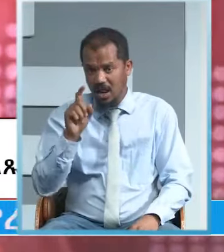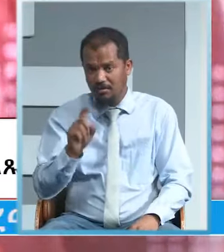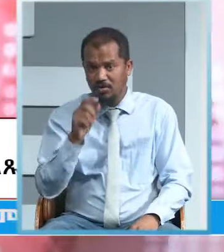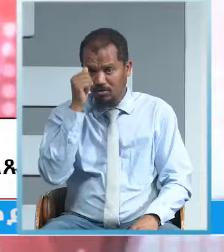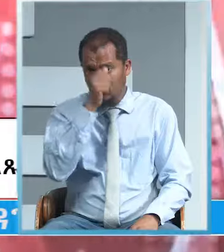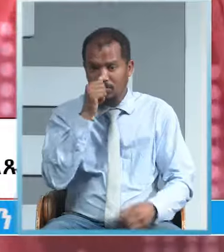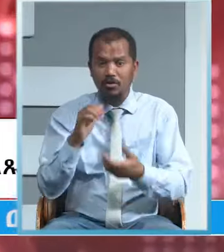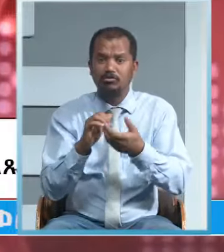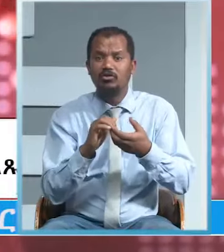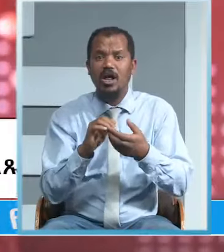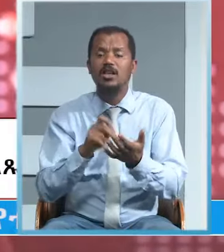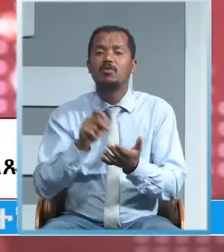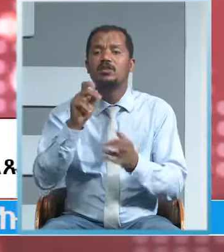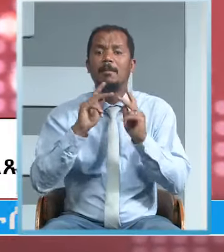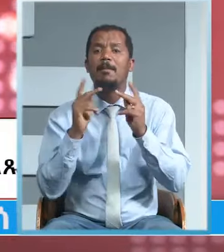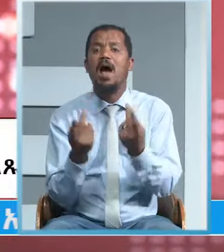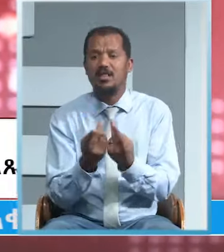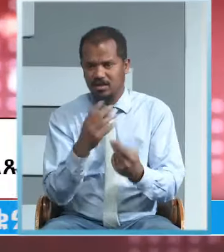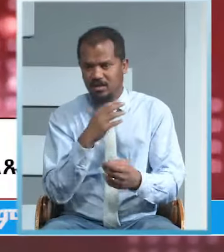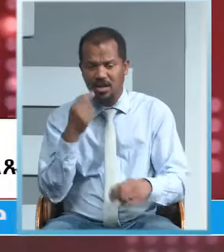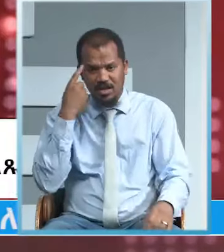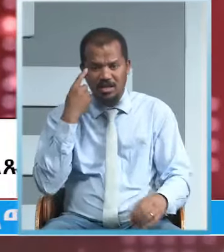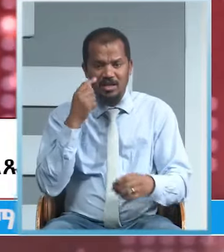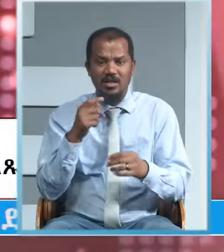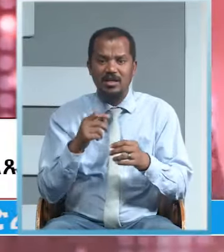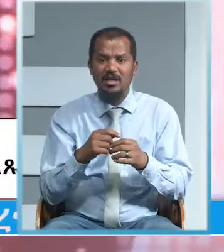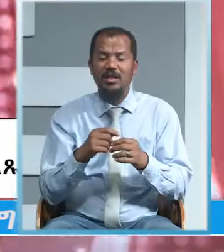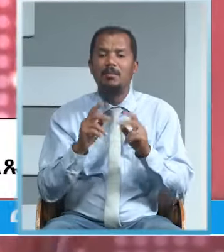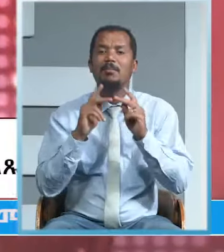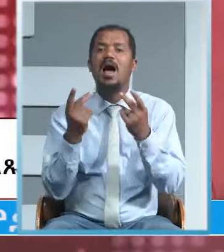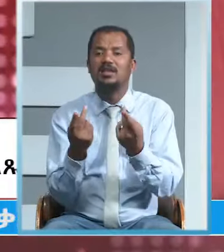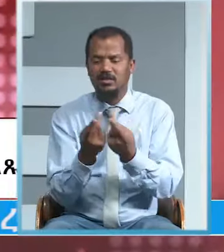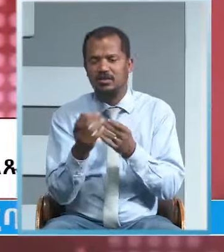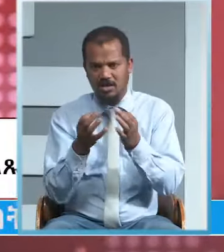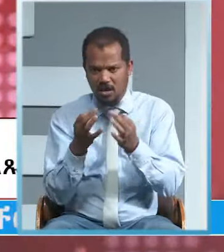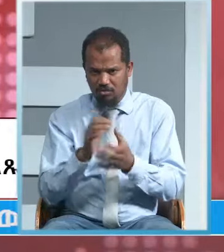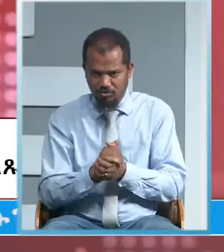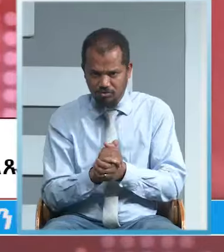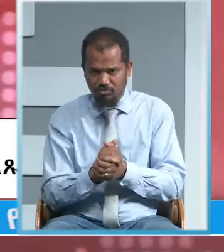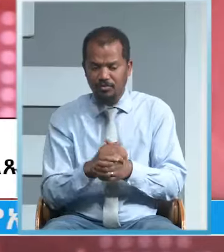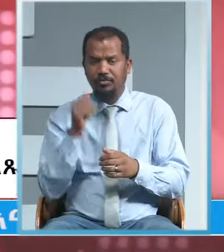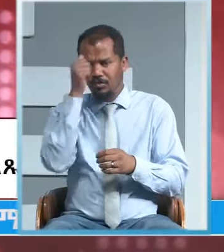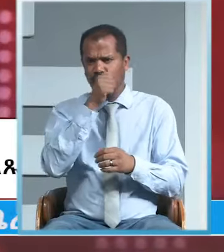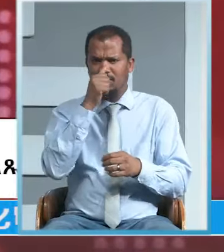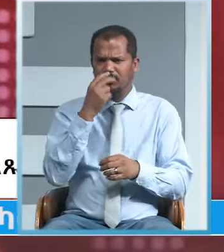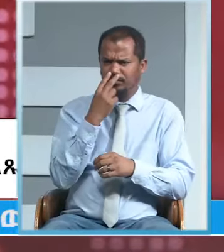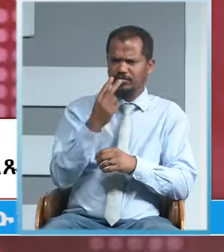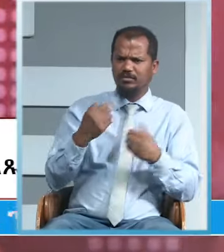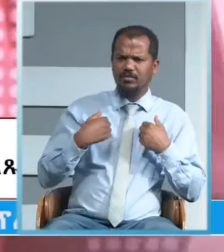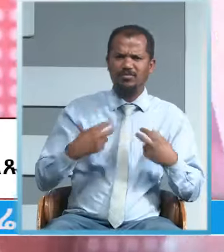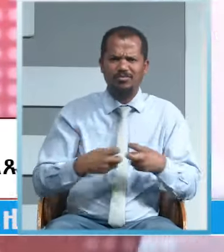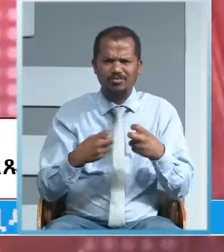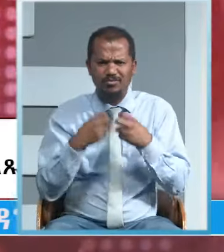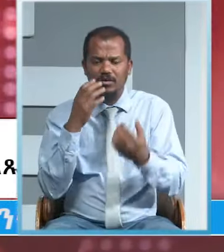የኢትዮጵያ ሶሻል ዲሞክራሲ ፓርቲና የትግራይ ዲሞክራሲ ፓርቲ ገለጹም። በኢትዮጵያ እየታዩ ያሉ